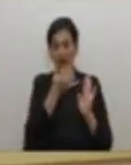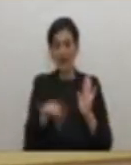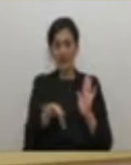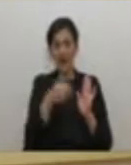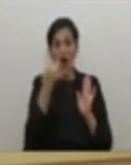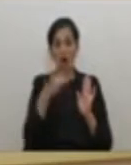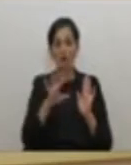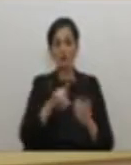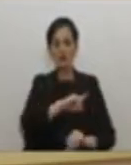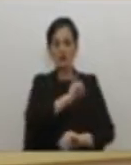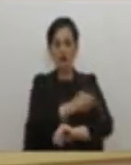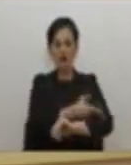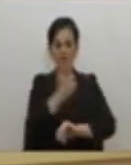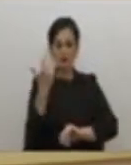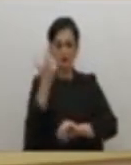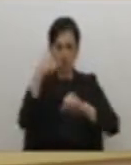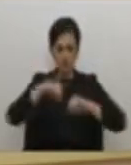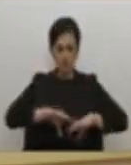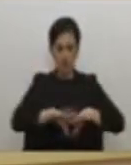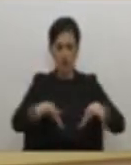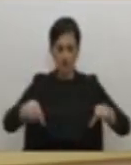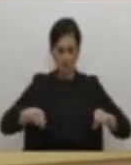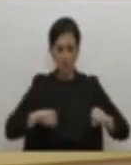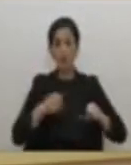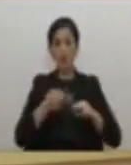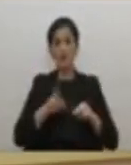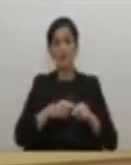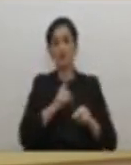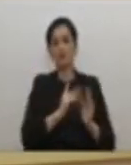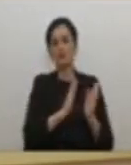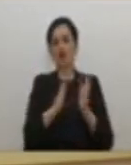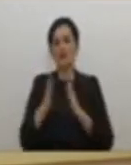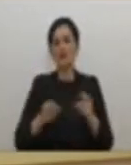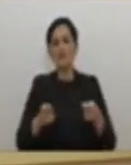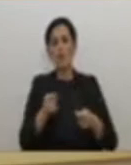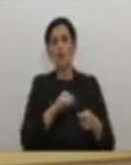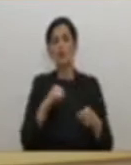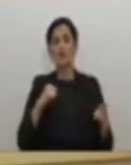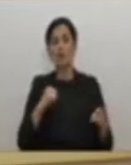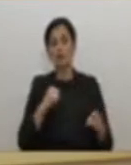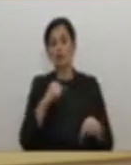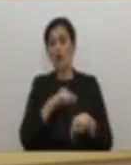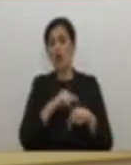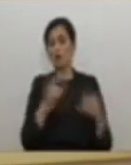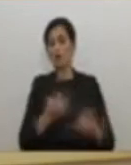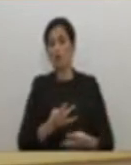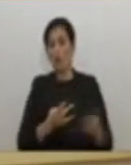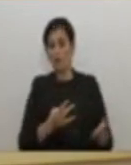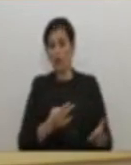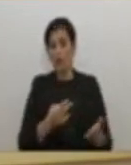მხოლოდ ძალაუფლების შენარჩუნება და ამიტომ ეს მანიპულაციით განსაზღვრა ისე, როგორც მას თვითონ აწყობდა. Da, უფრო